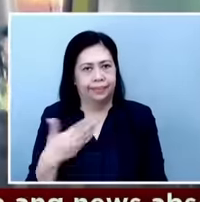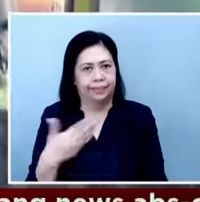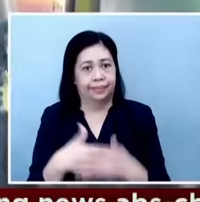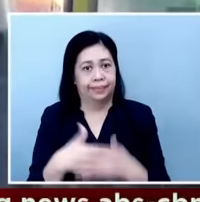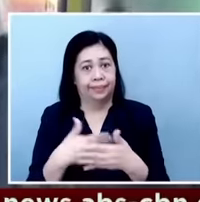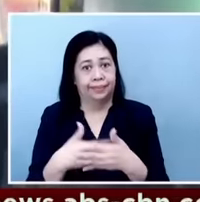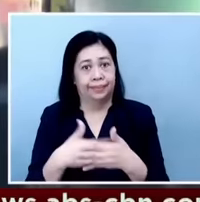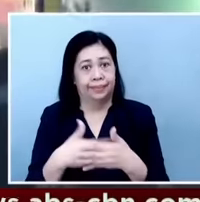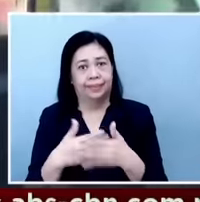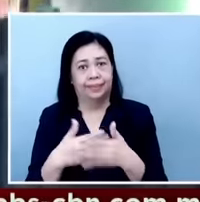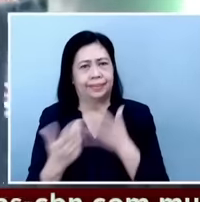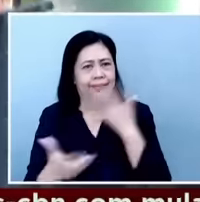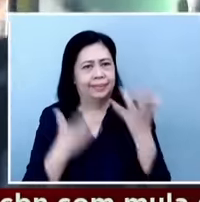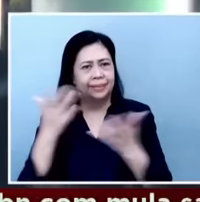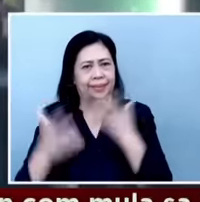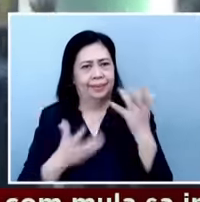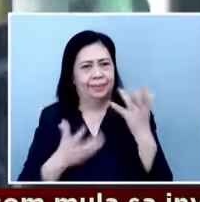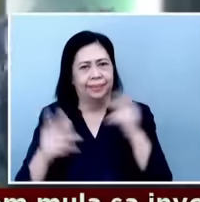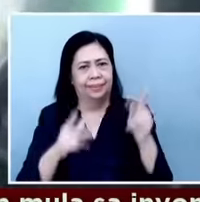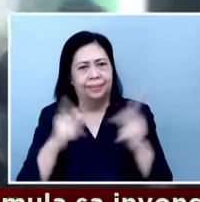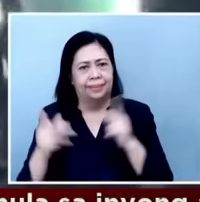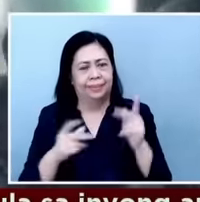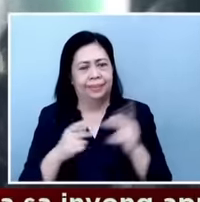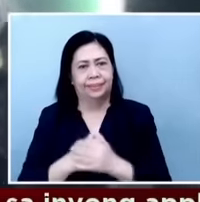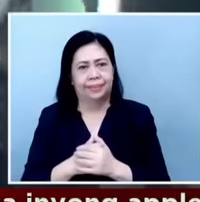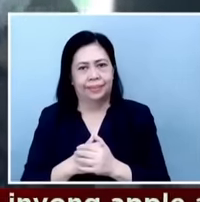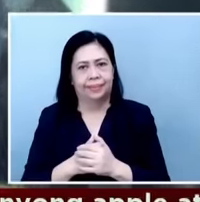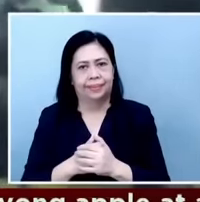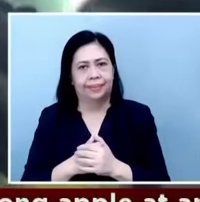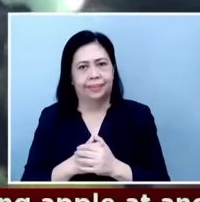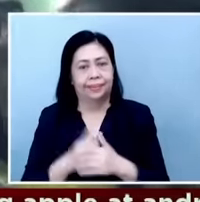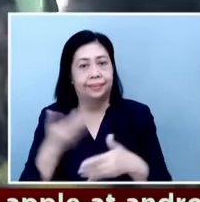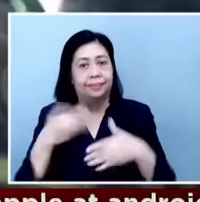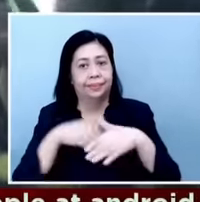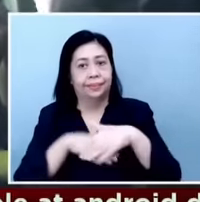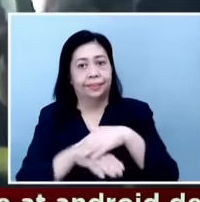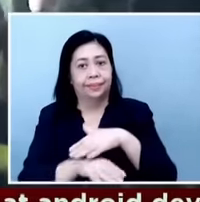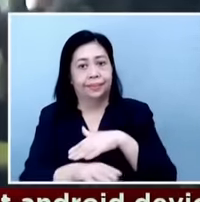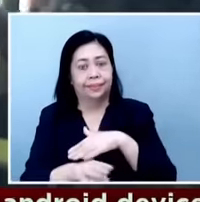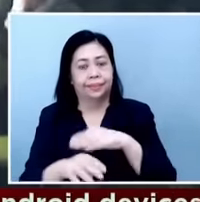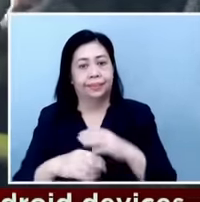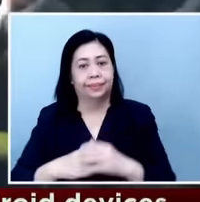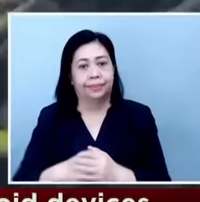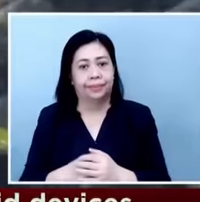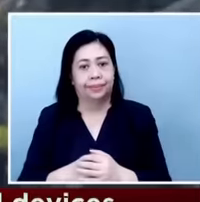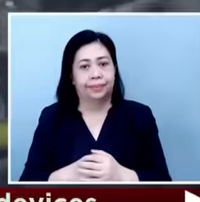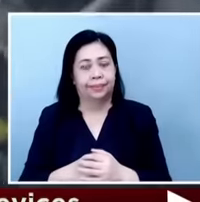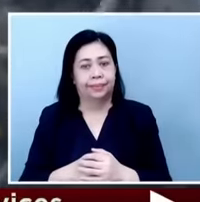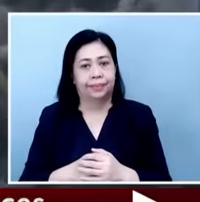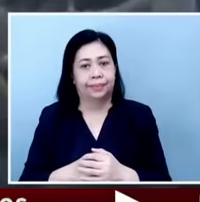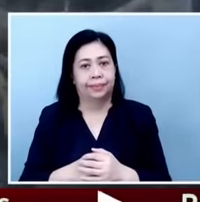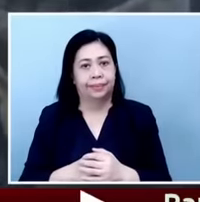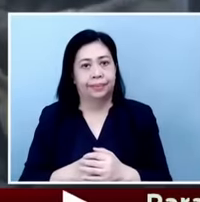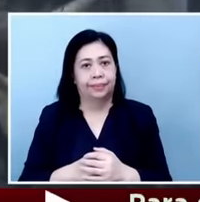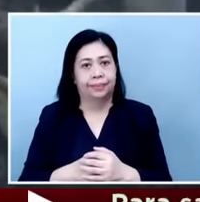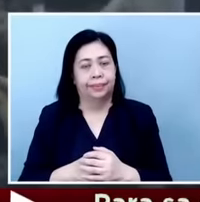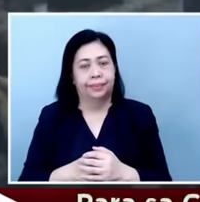Hinti na po. Nagsisigawan ang ating mga kababayan. Papasok na po ng